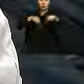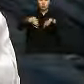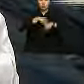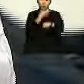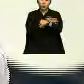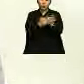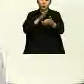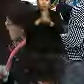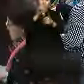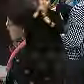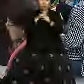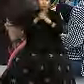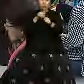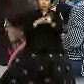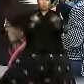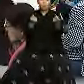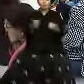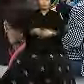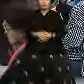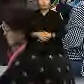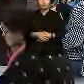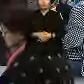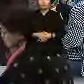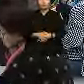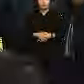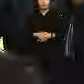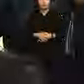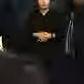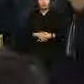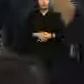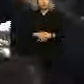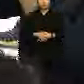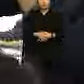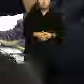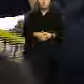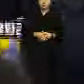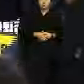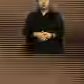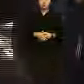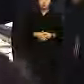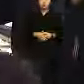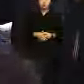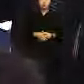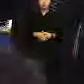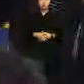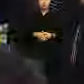정치권에도 뜨거운 감자로 떠오르고 있습니다. 딜라이브 서울경기 케이블TV 오용석입니다.